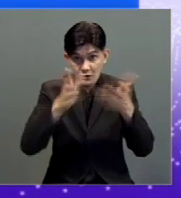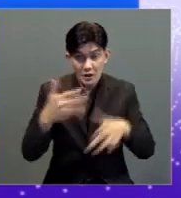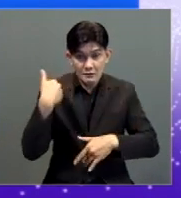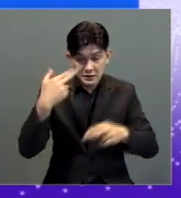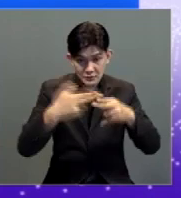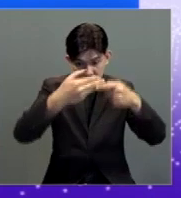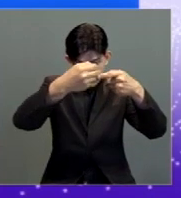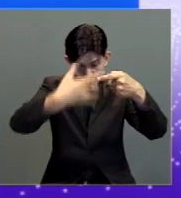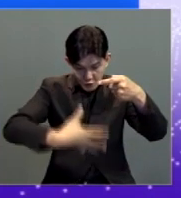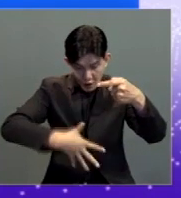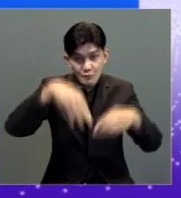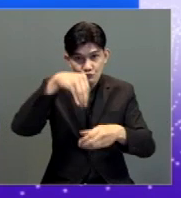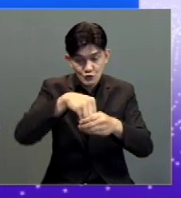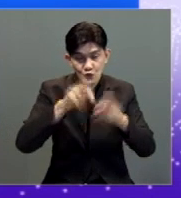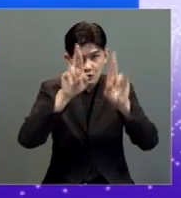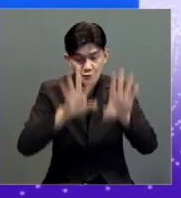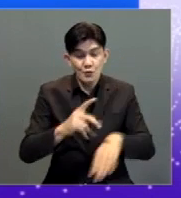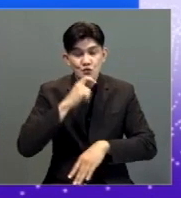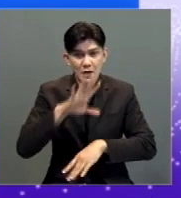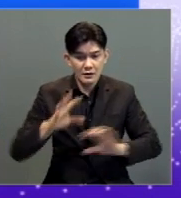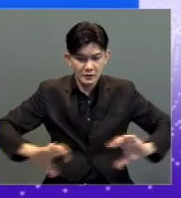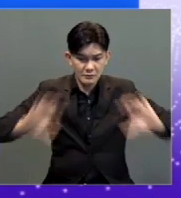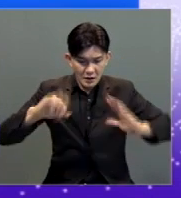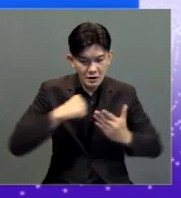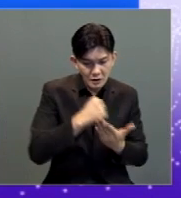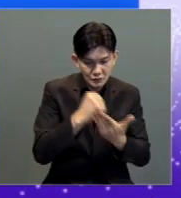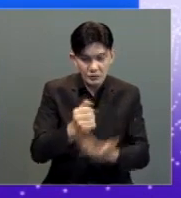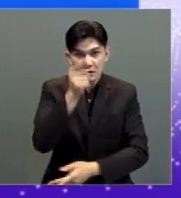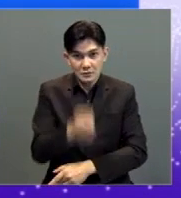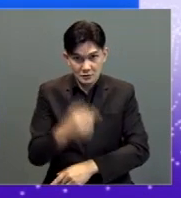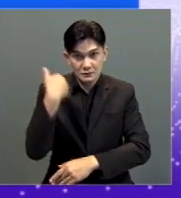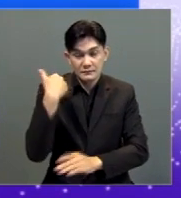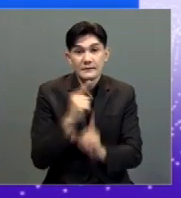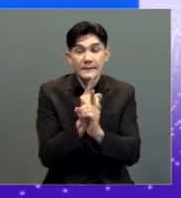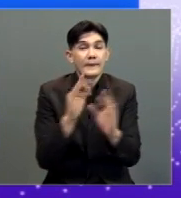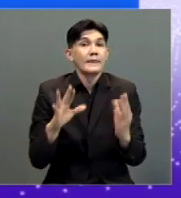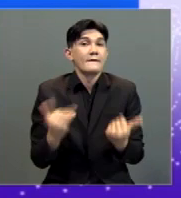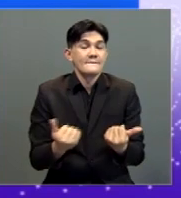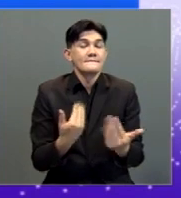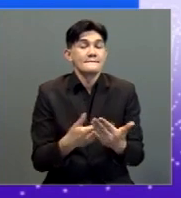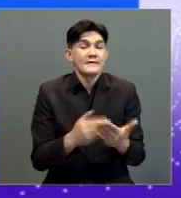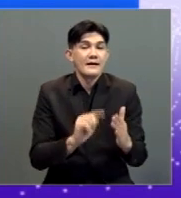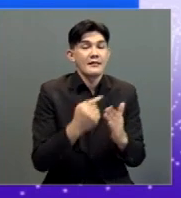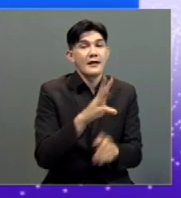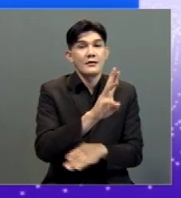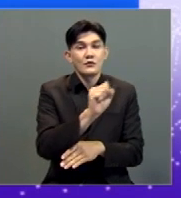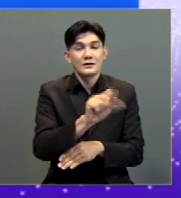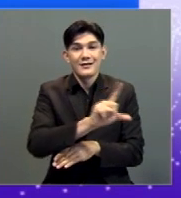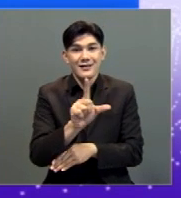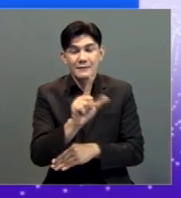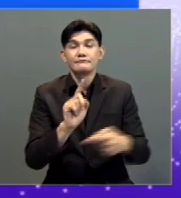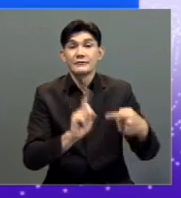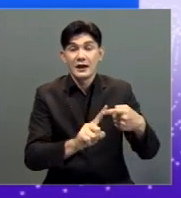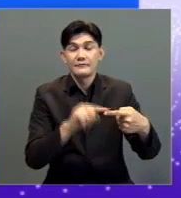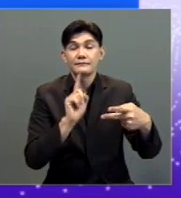รายชื่ออยู่ในระบบกันอยู่แล้วไม่ต้องห่วงว่าภาครัฐจะไม่เข้าไปช่วยเหลือหรือว่าเยียวยา ใช่อันนี้เป็นก้อนแรกสำหรับ600,000ล้านบาทนะ